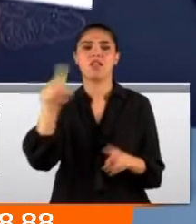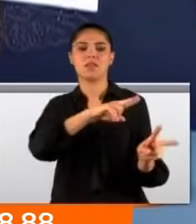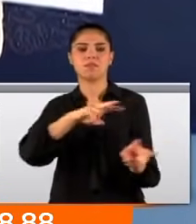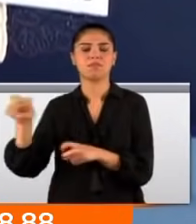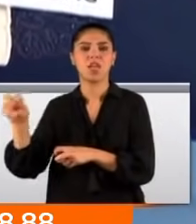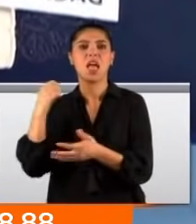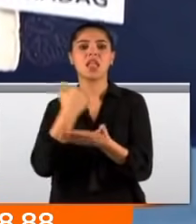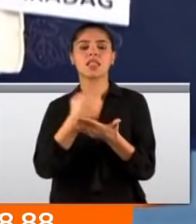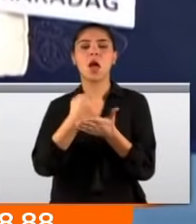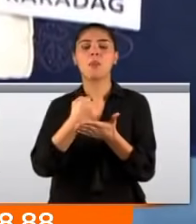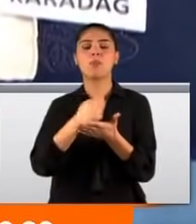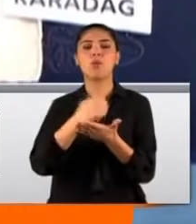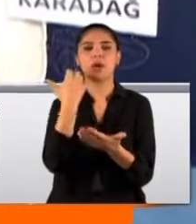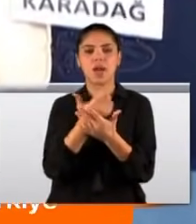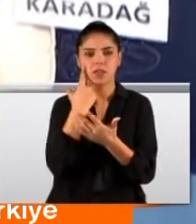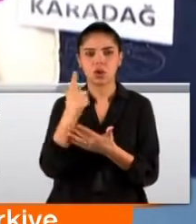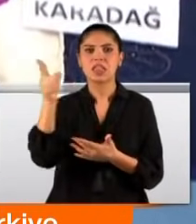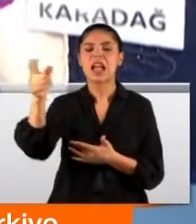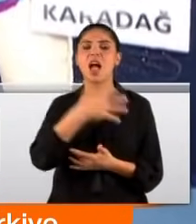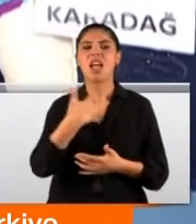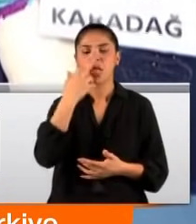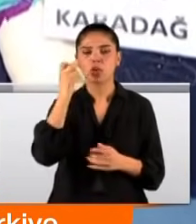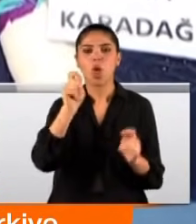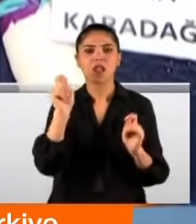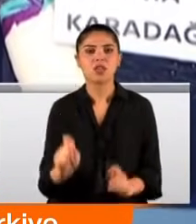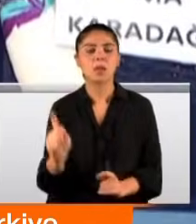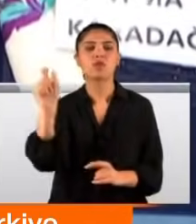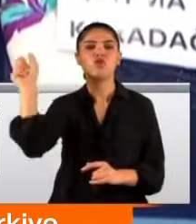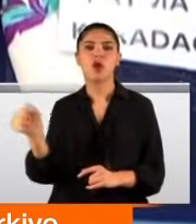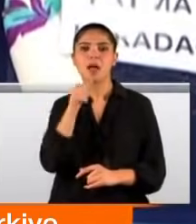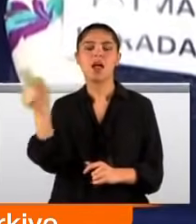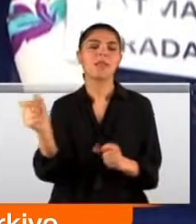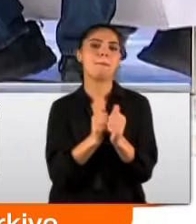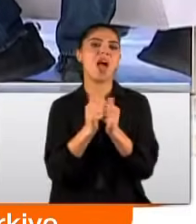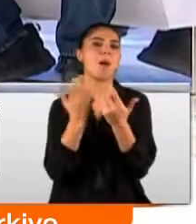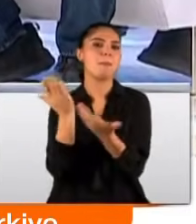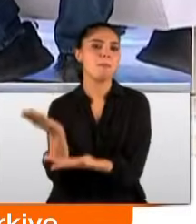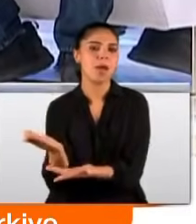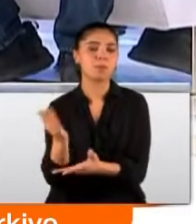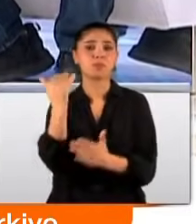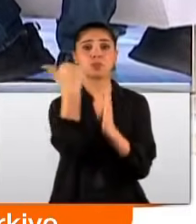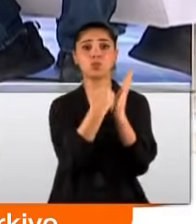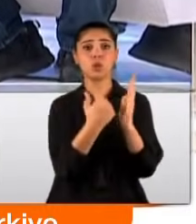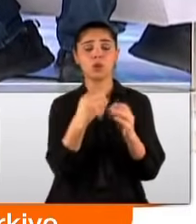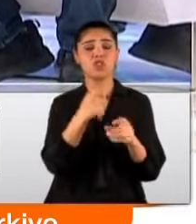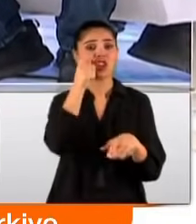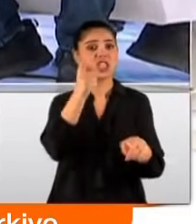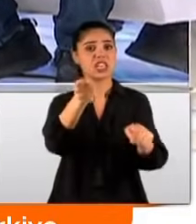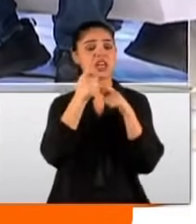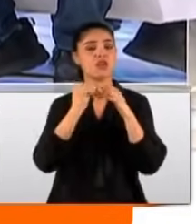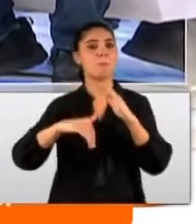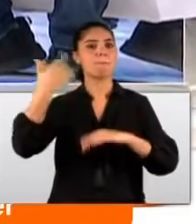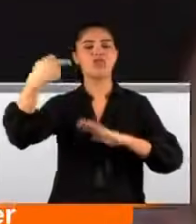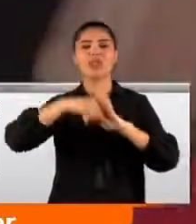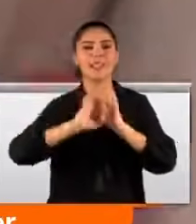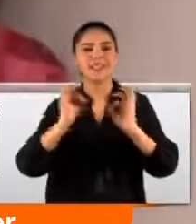kaydı gösteriyor ki siz annenizi de dolandırmışsınız Cemal Bey'le beraber. Hayır. Program sırasında dikkat çeken bir başka